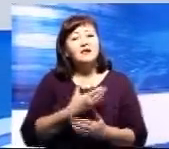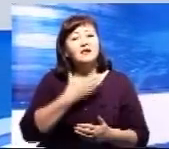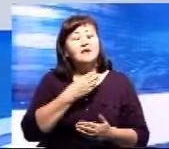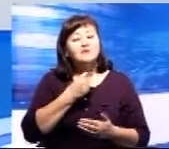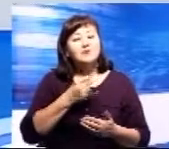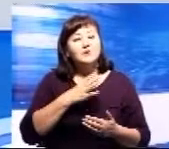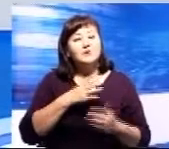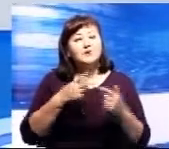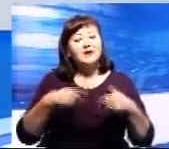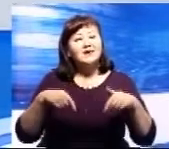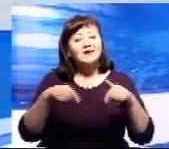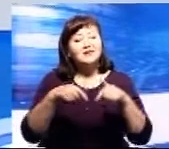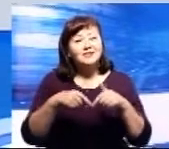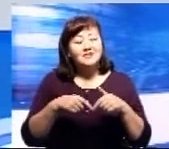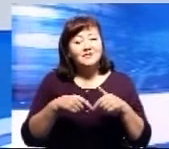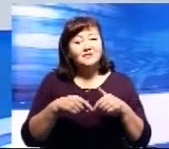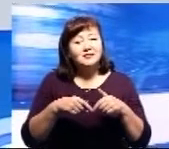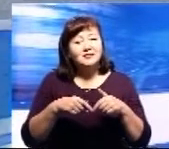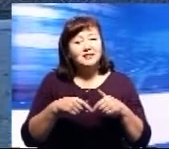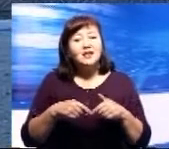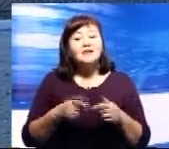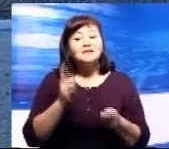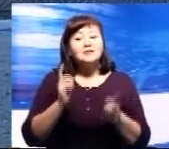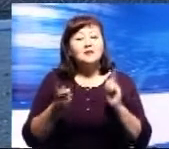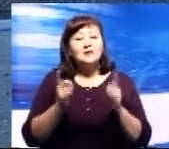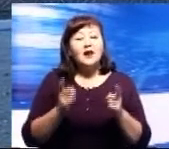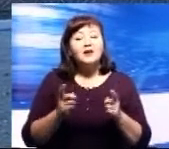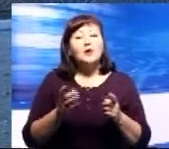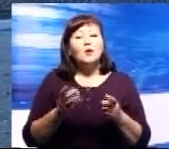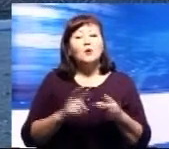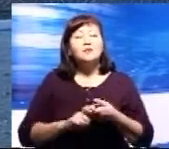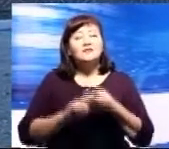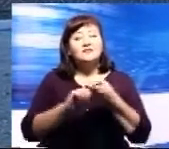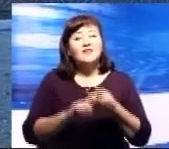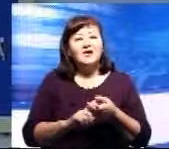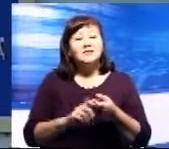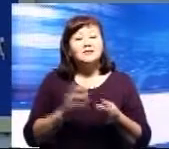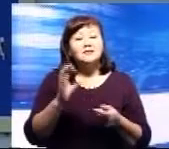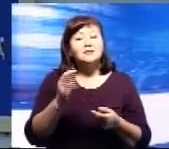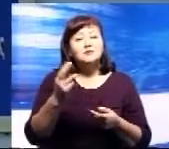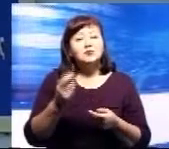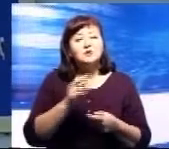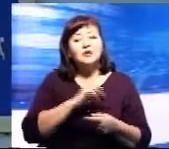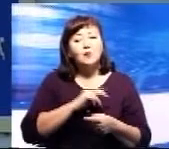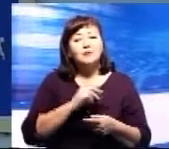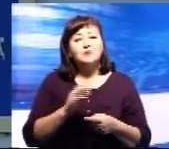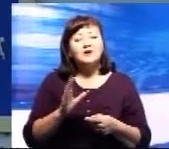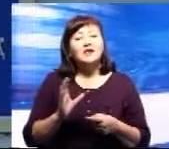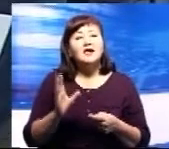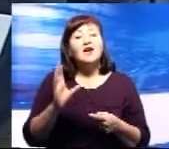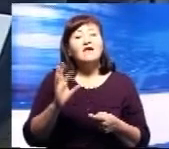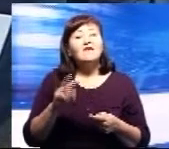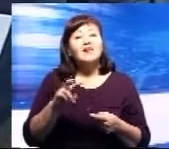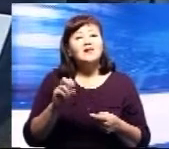семинар о социальном взаимодействии неправительственных организаций и семейно-врачебных амбулаторий с участием в том числе и волонтеров. В ходе этой